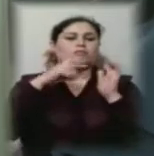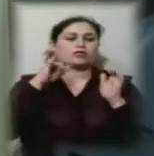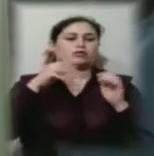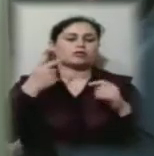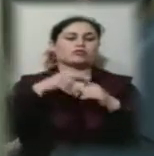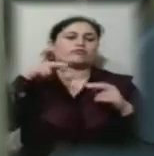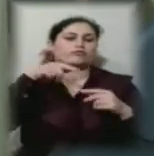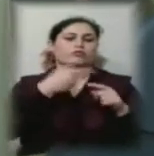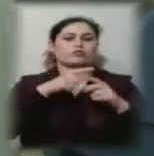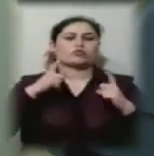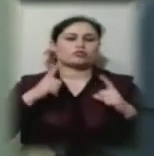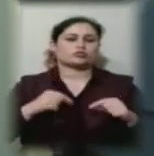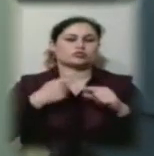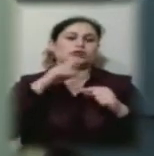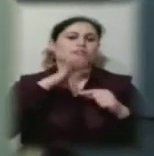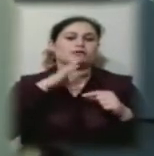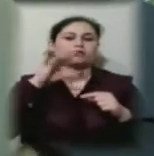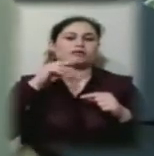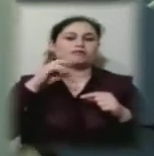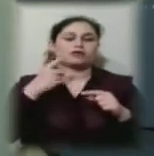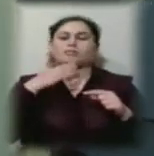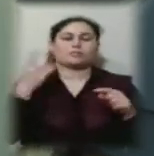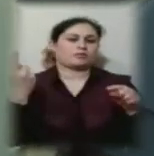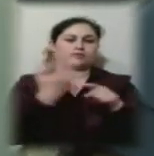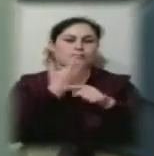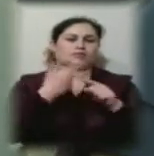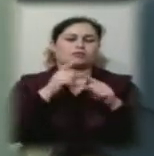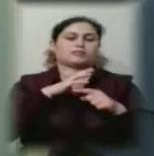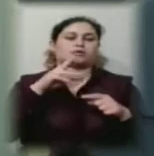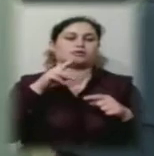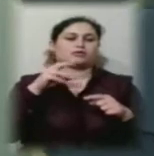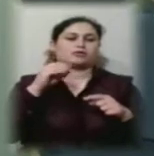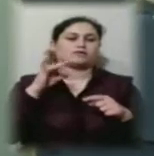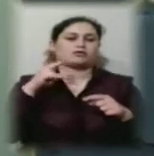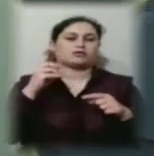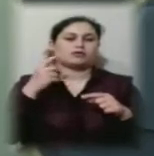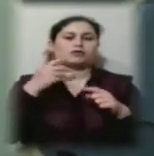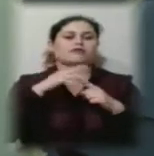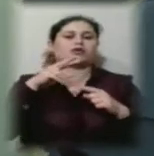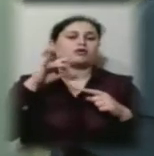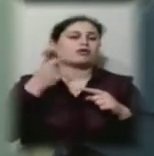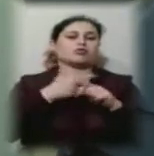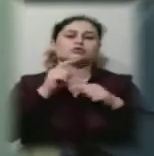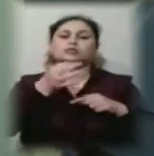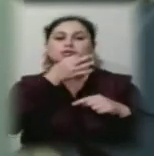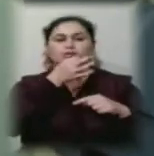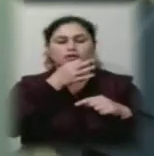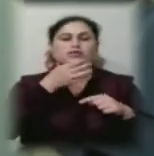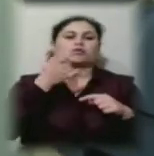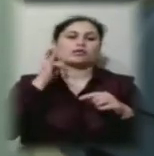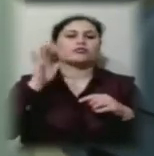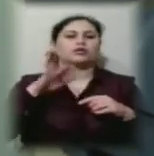костюмах і дефілювали. Це перше було в нас таке дефілє. Лєрі сподобалося. І потім нас